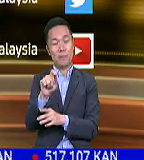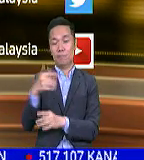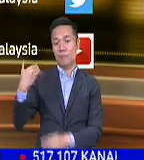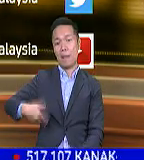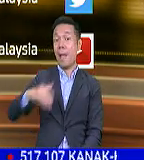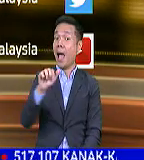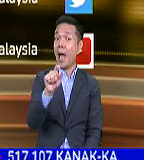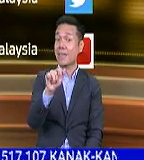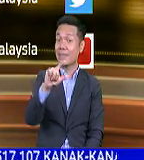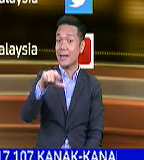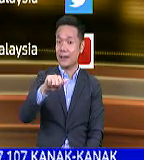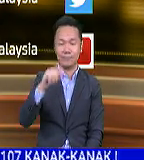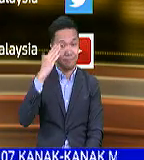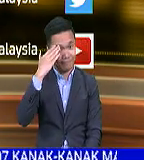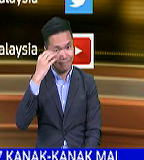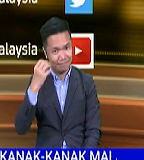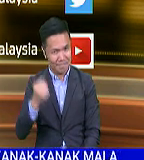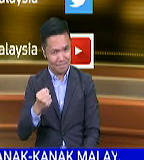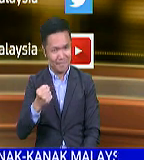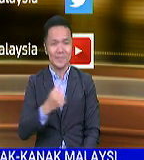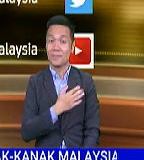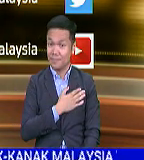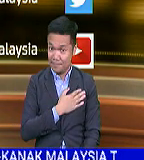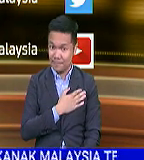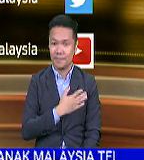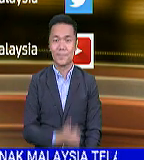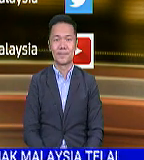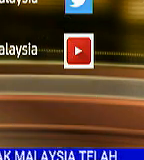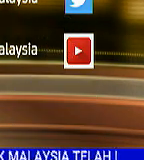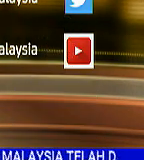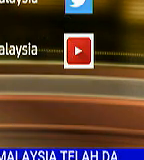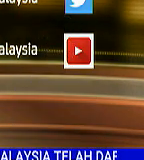saya Atikah Marziah. Assalamualaikum dan salam sejahtera.